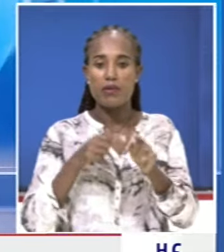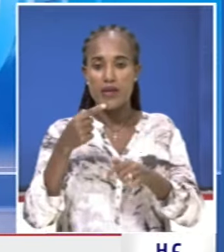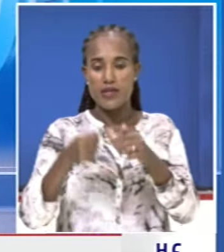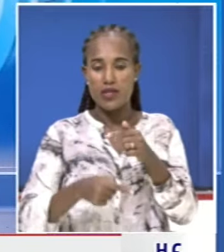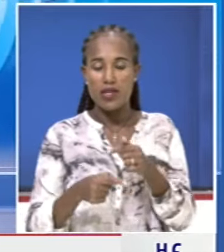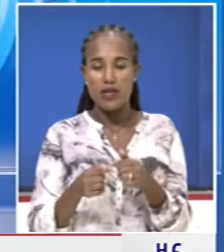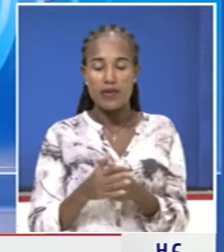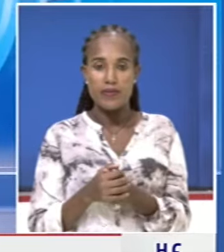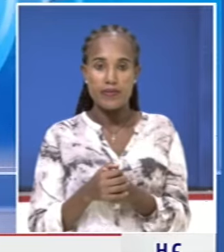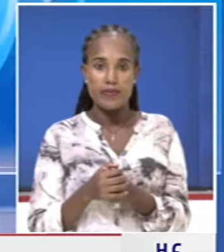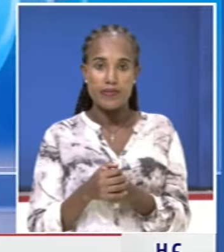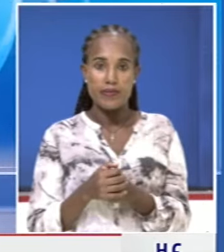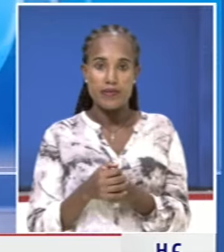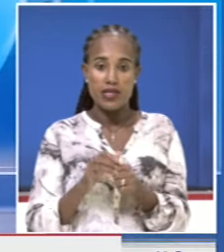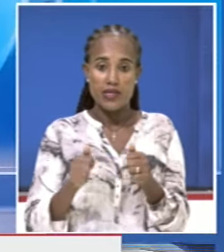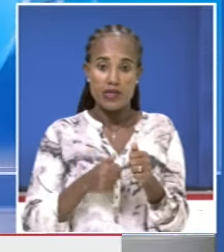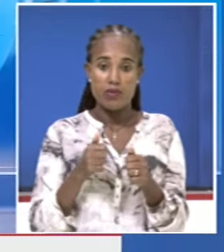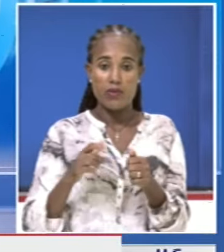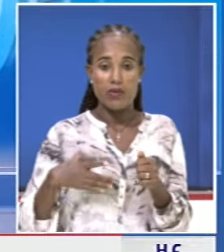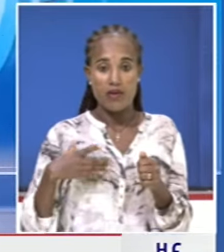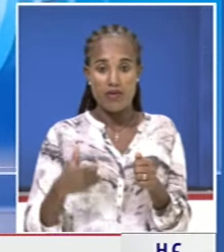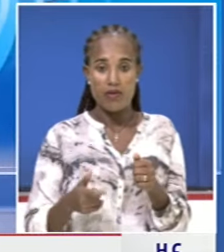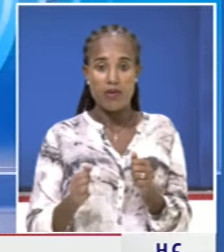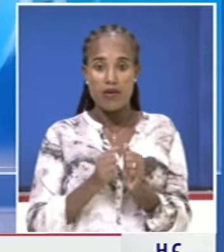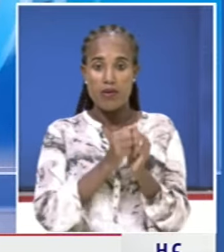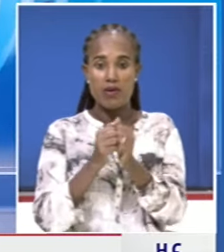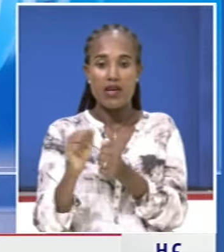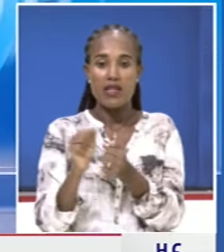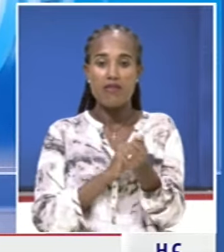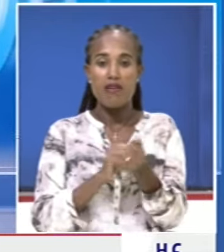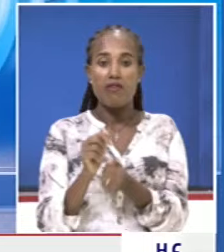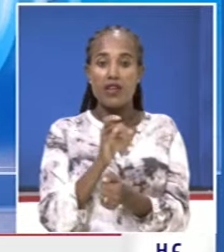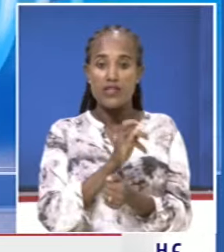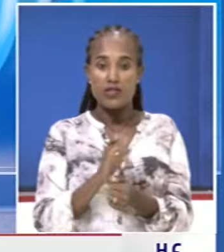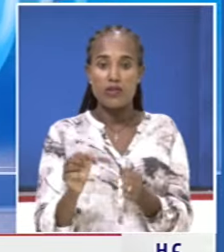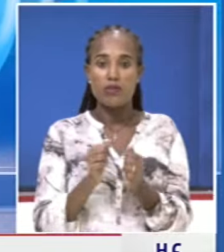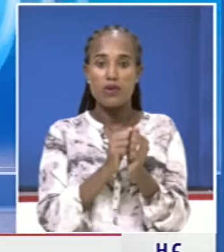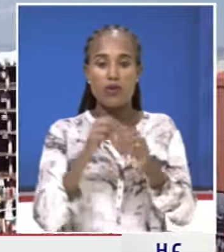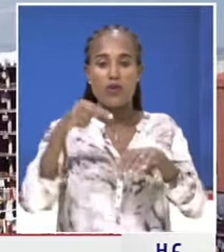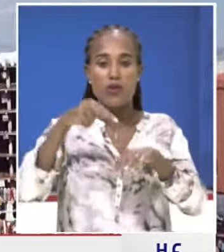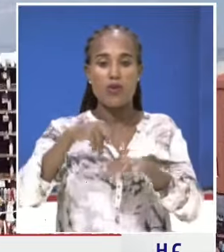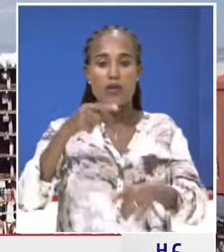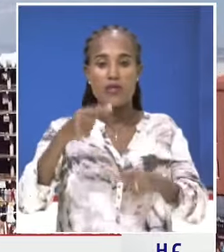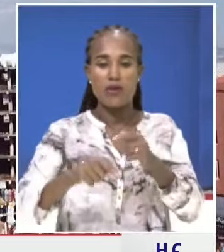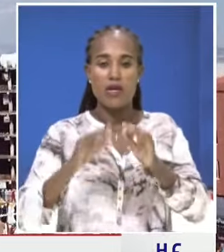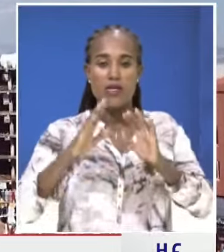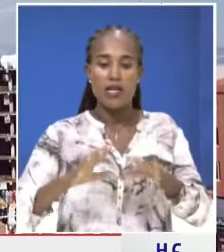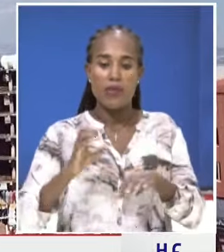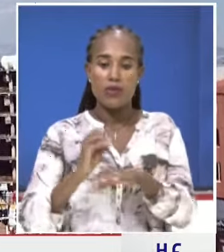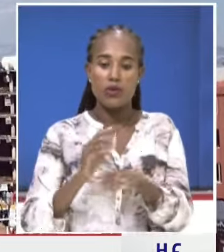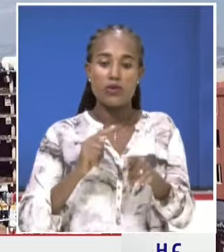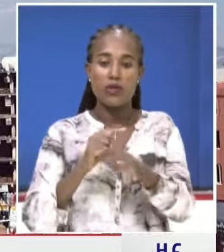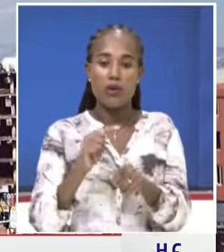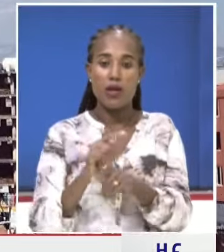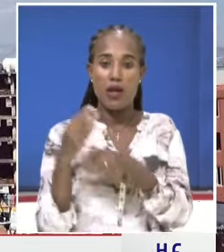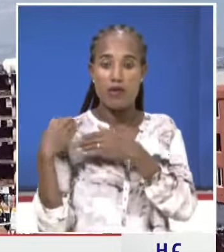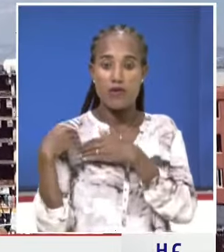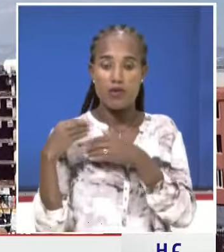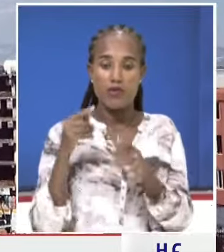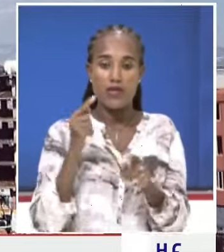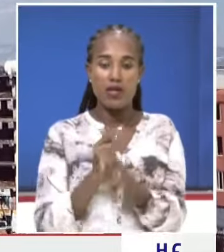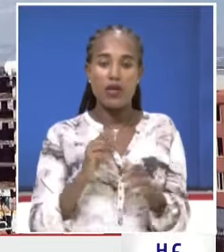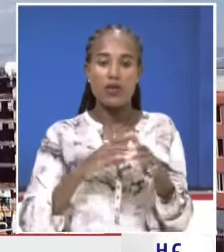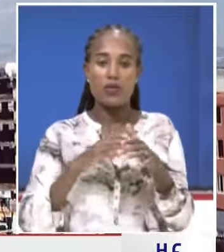ሚቹዋል ዲስትራክሽንስ ነው ሊያስከትል የሚችለው። በጋራ ተጠፋፋለህ እንጂ ሁለታችንም በጋራ ልንቆም አንችል። የሰላም ካውንስሉ ተግባርና ኃላፊነቱን